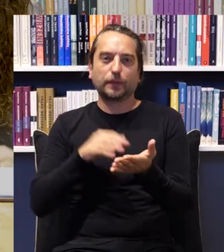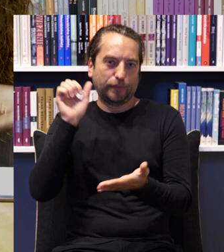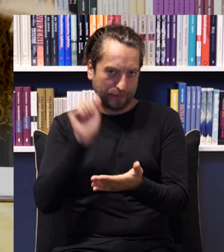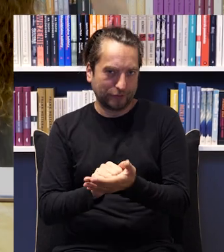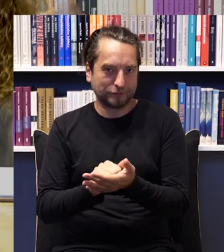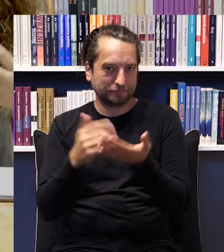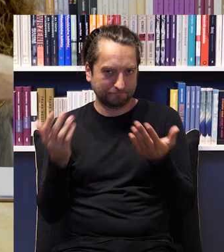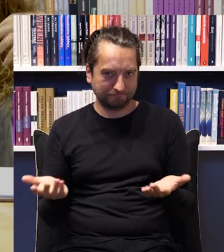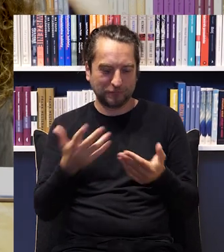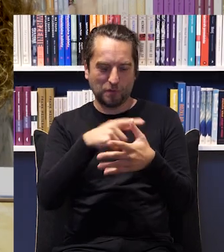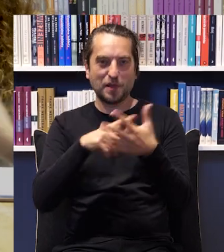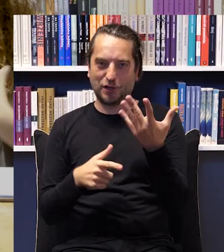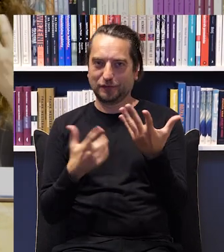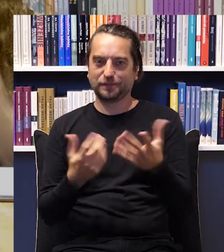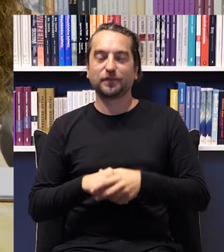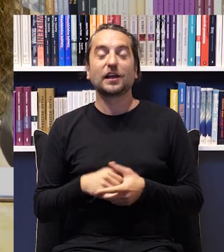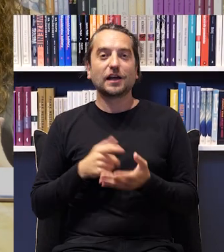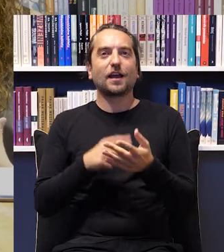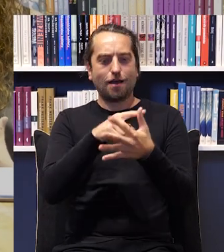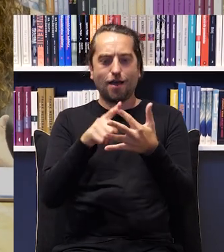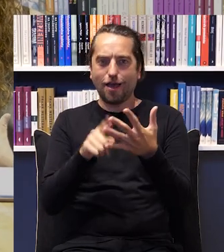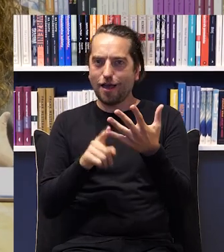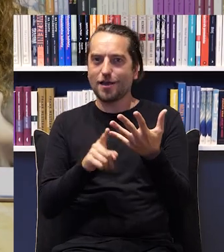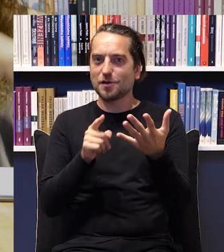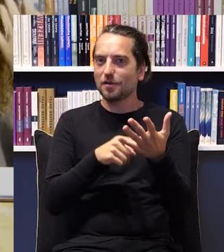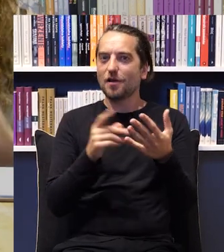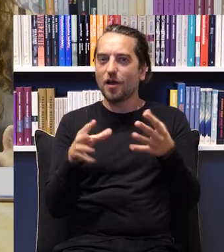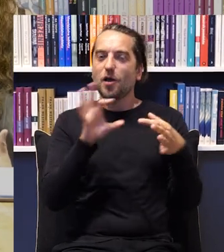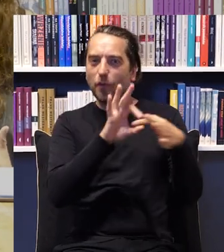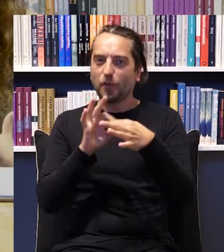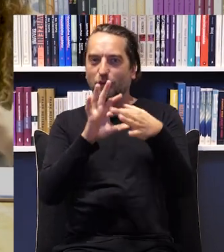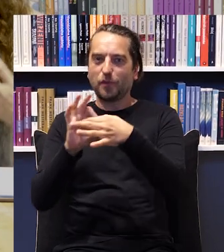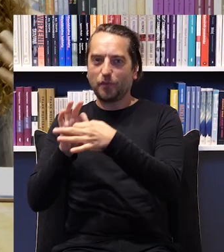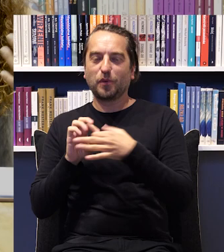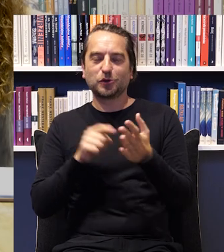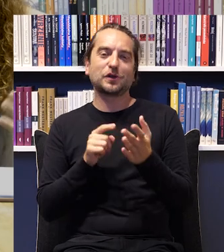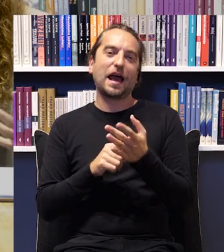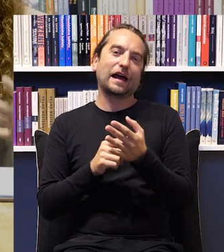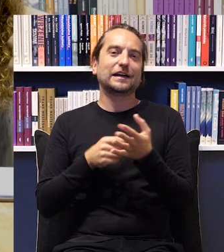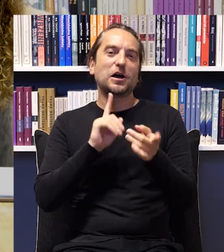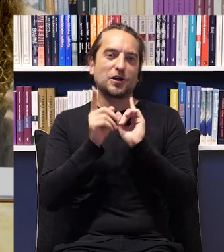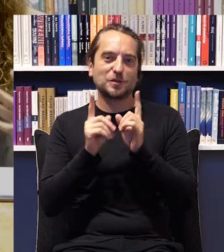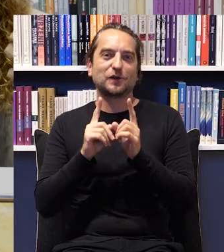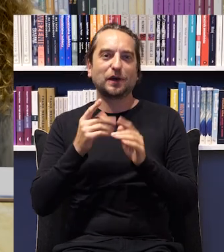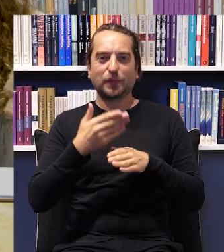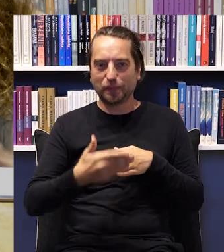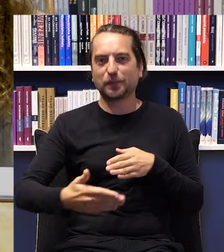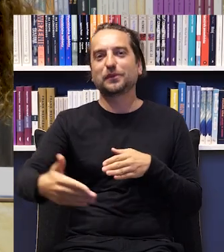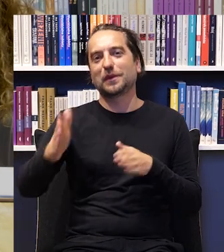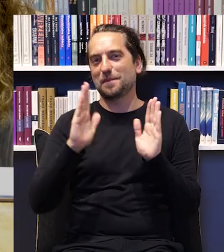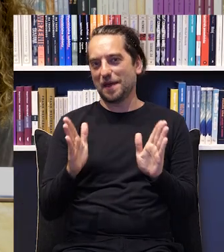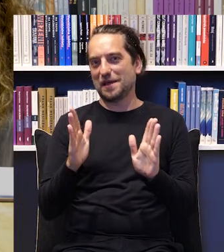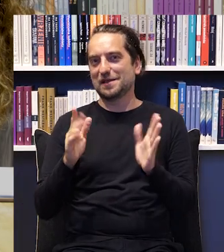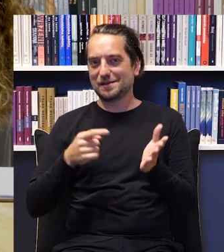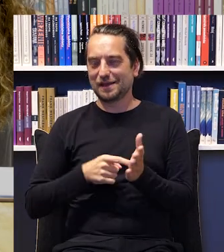spoiler, ale pomyślałam, że jak będziemy się od tych haseł odbijać, to jakoś ta rozmowa nam samoistnie się potoczy, bo dla mnie przynajmniej te hasła są w